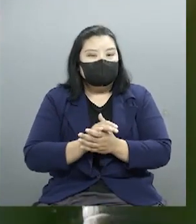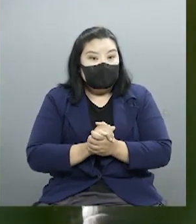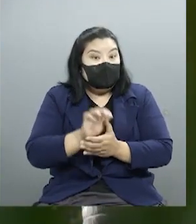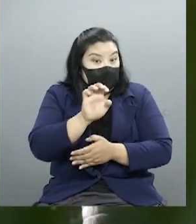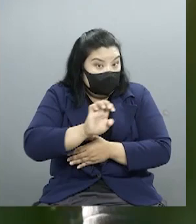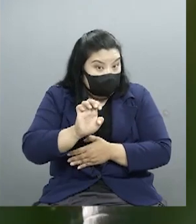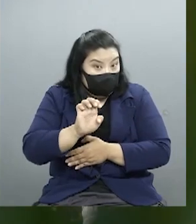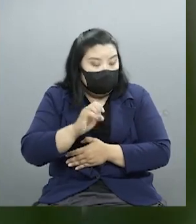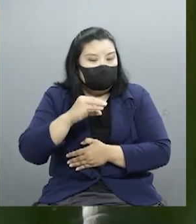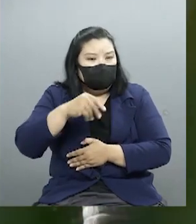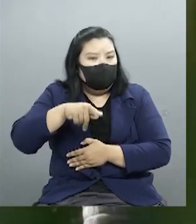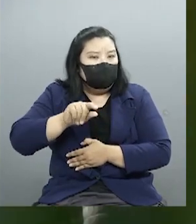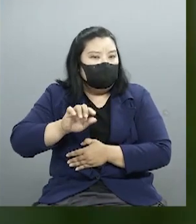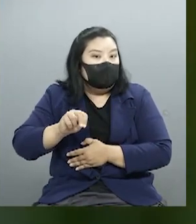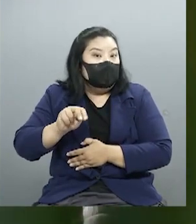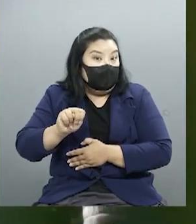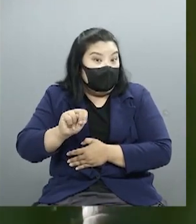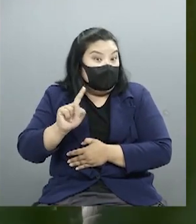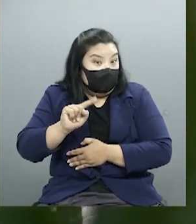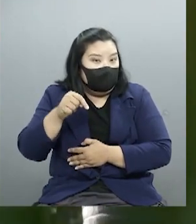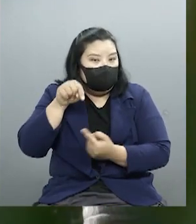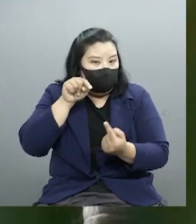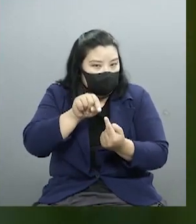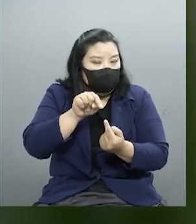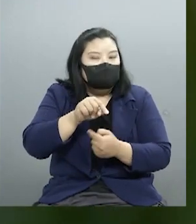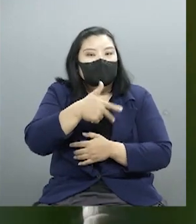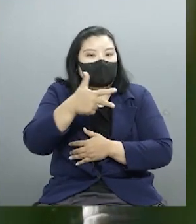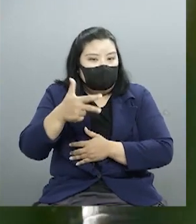PBS อีเมล